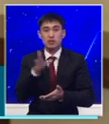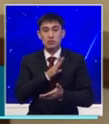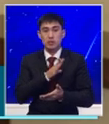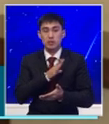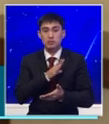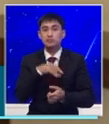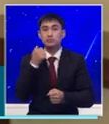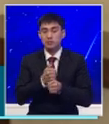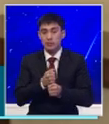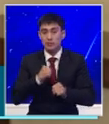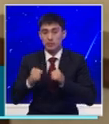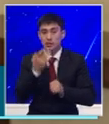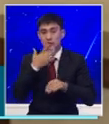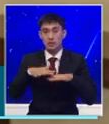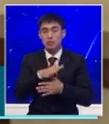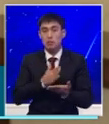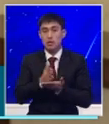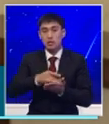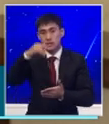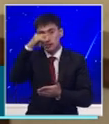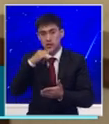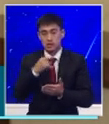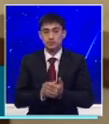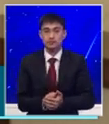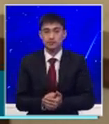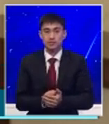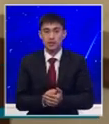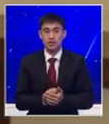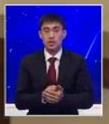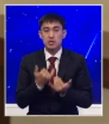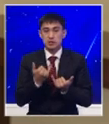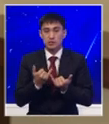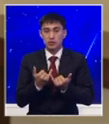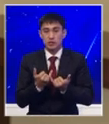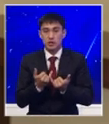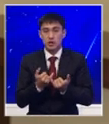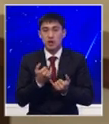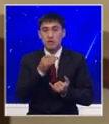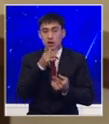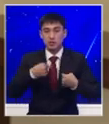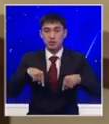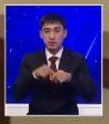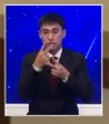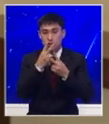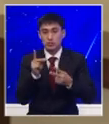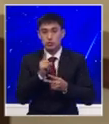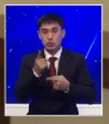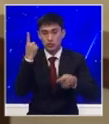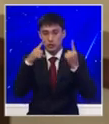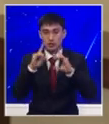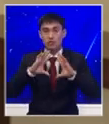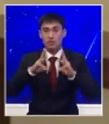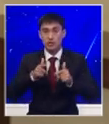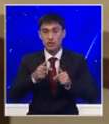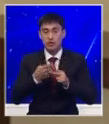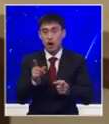краеугольным камнем национальной политики в Казахстане. И сегодня, вот в эпоху глобализации, когда мы видим, что творится в мире, мне